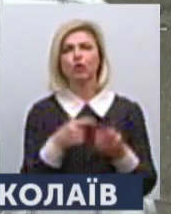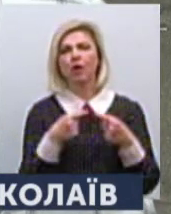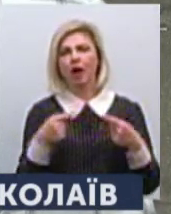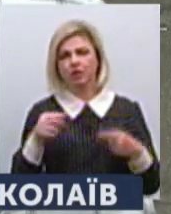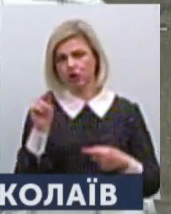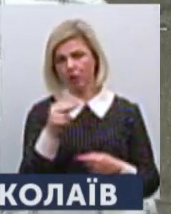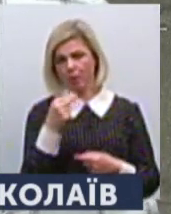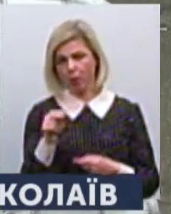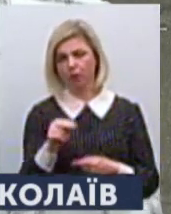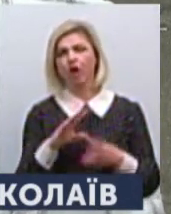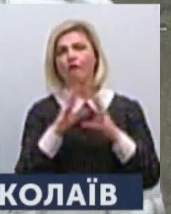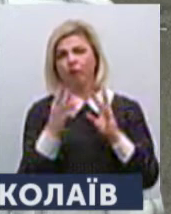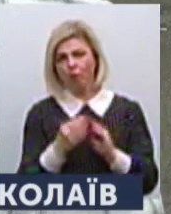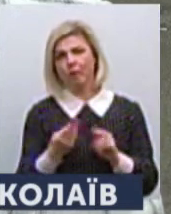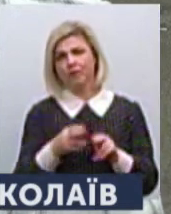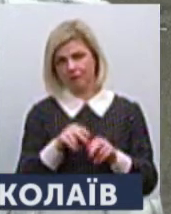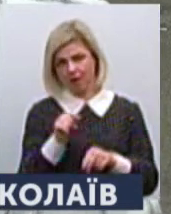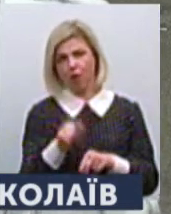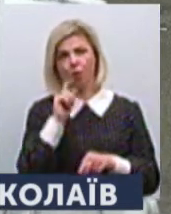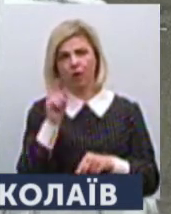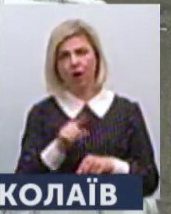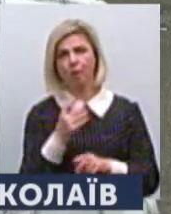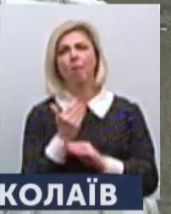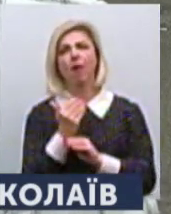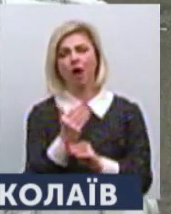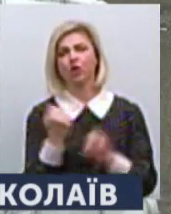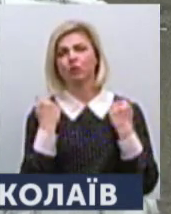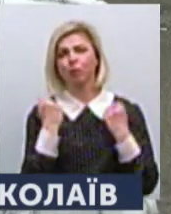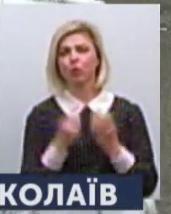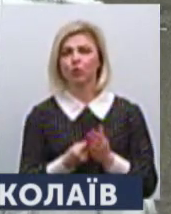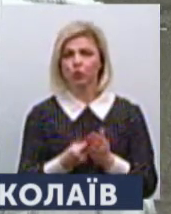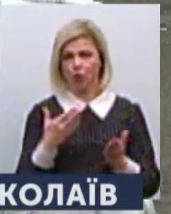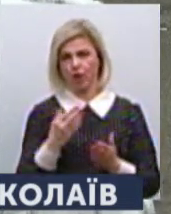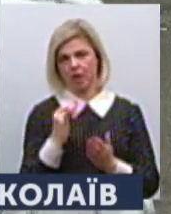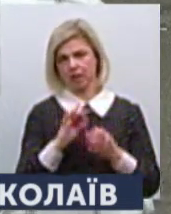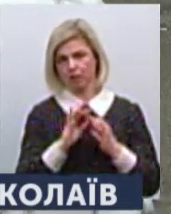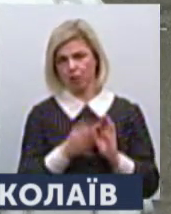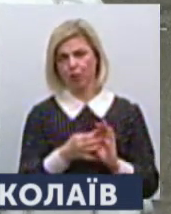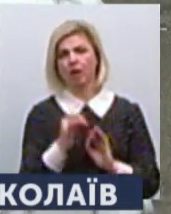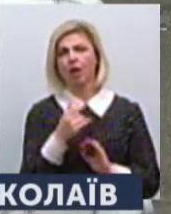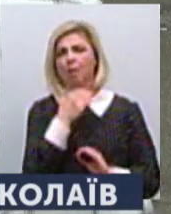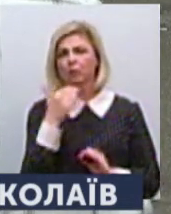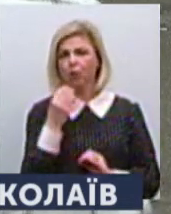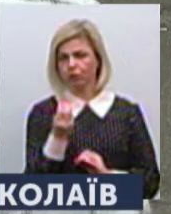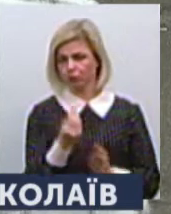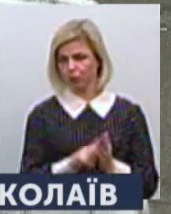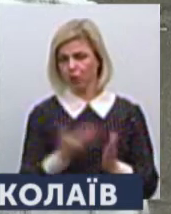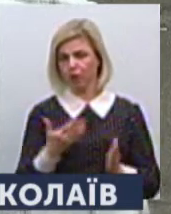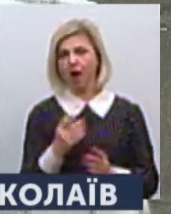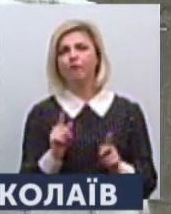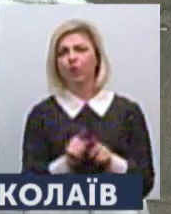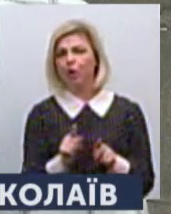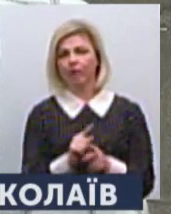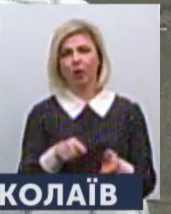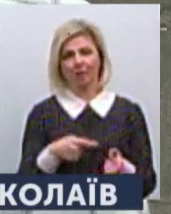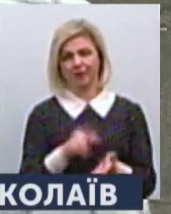чемпіонатах. В основному це Україна, тому що парусний спорт складний, дорогий. Це все коштує багато грошей. Але все одно місто Миколаїв –